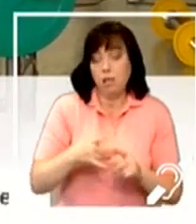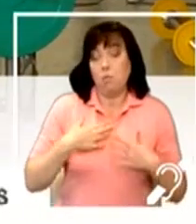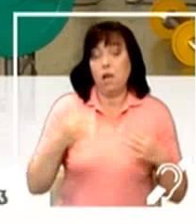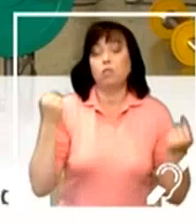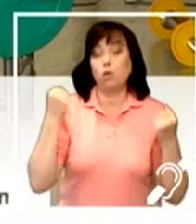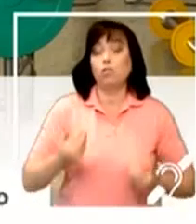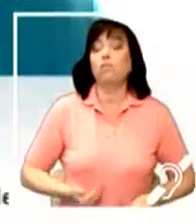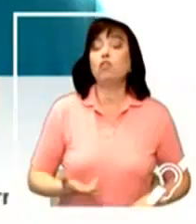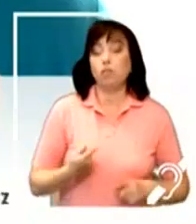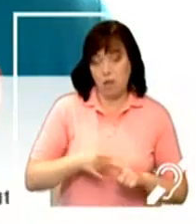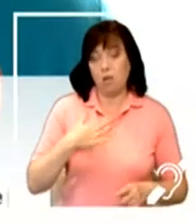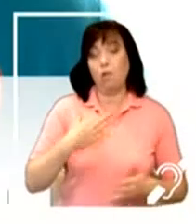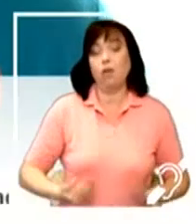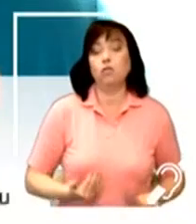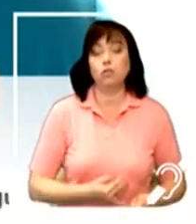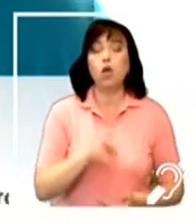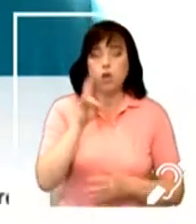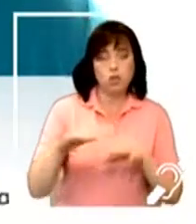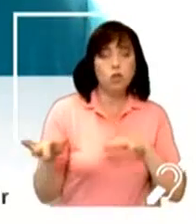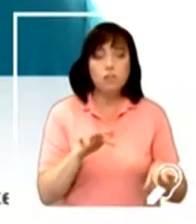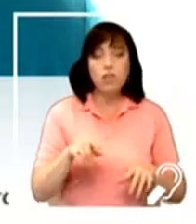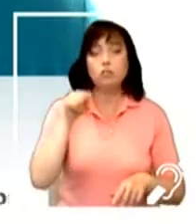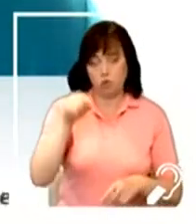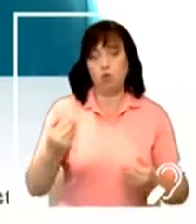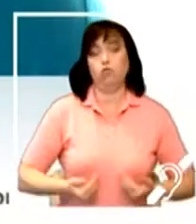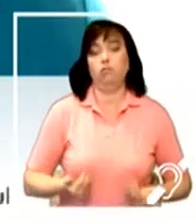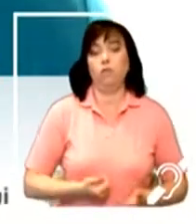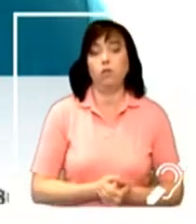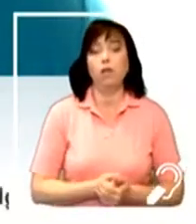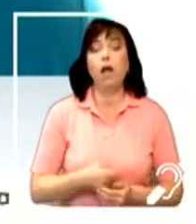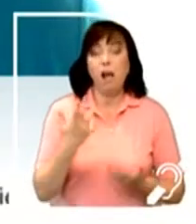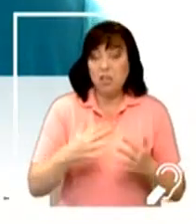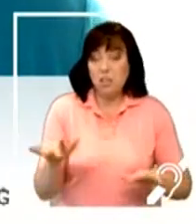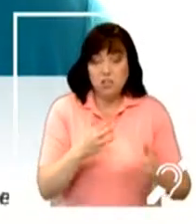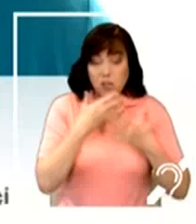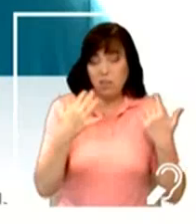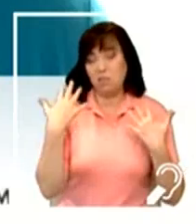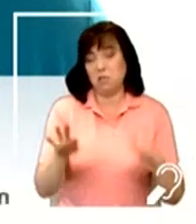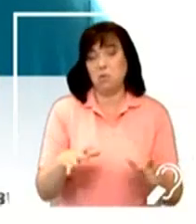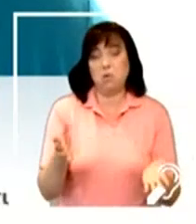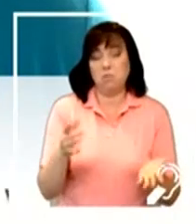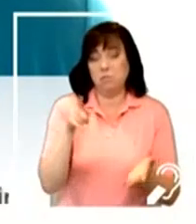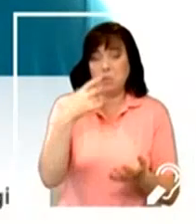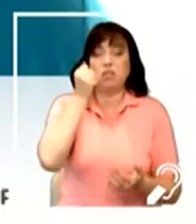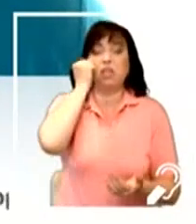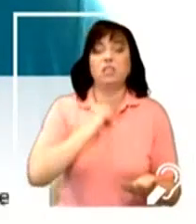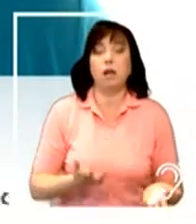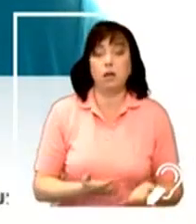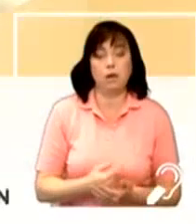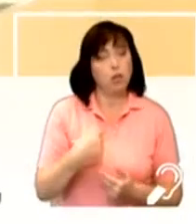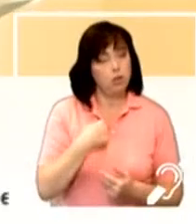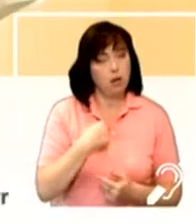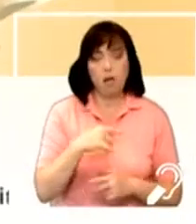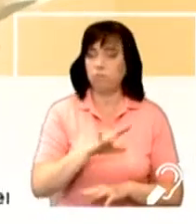sportivă și cu asta eu trăiesc. Omul care se mișcă, cel trăiește. Dacă nu te miști, înseamnă că gata, tu ești bătrân și ești mușneac. Dar eu,